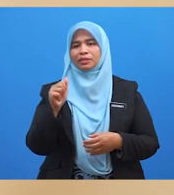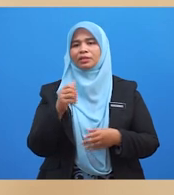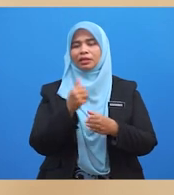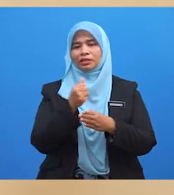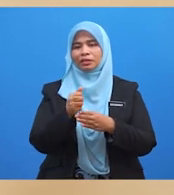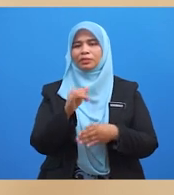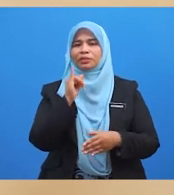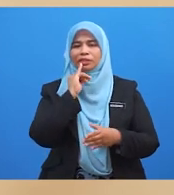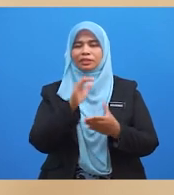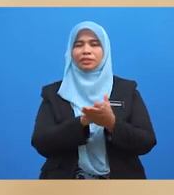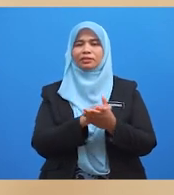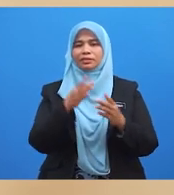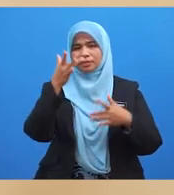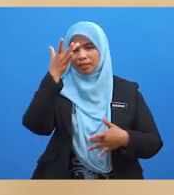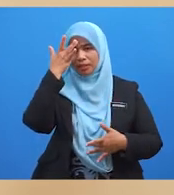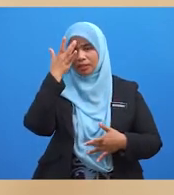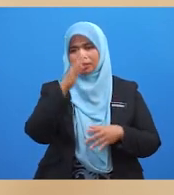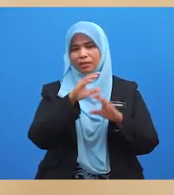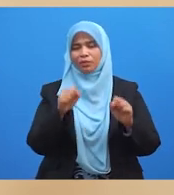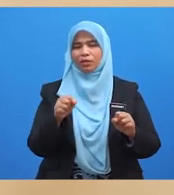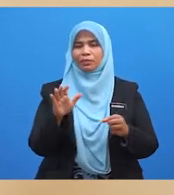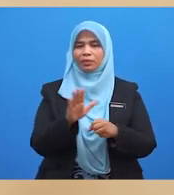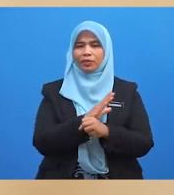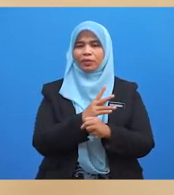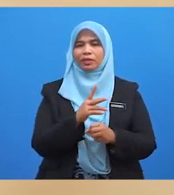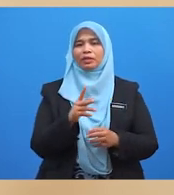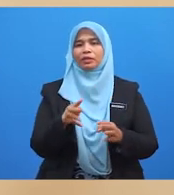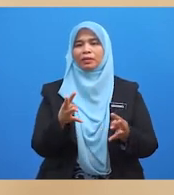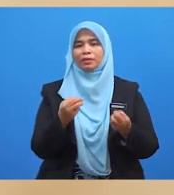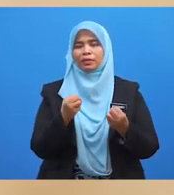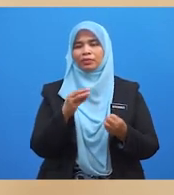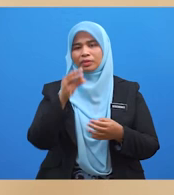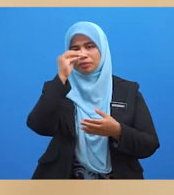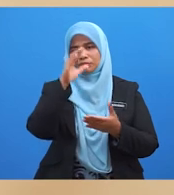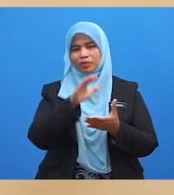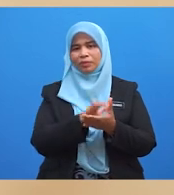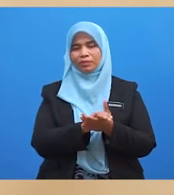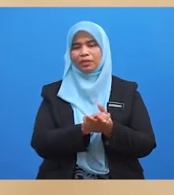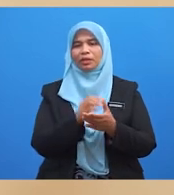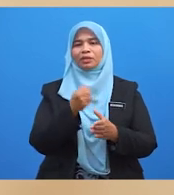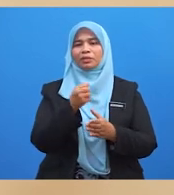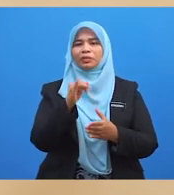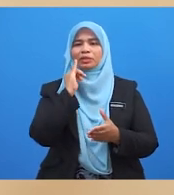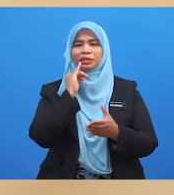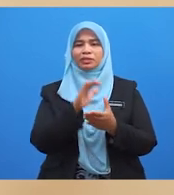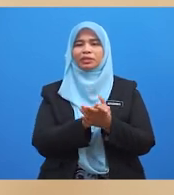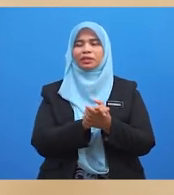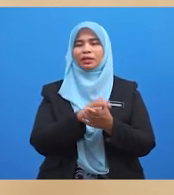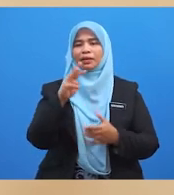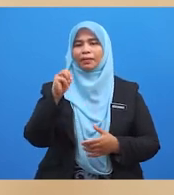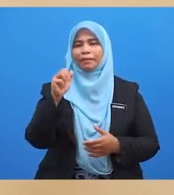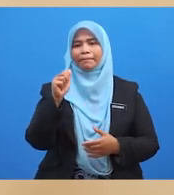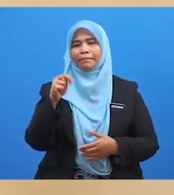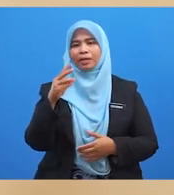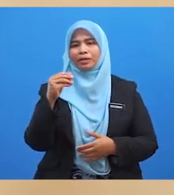sakit tidak mampu untuk memenuhi keinginan suami, ataupun isterinya mandul sedangkan suami